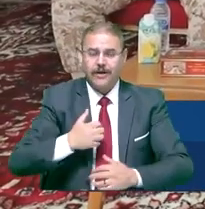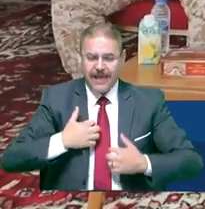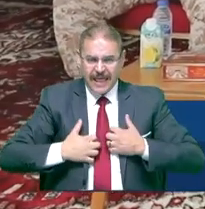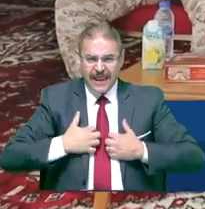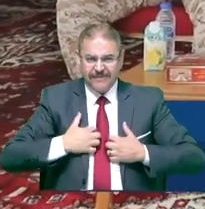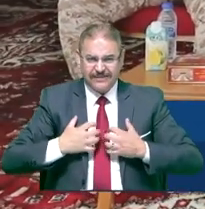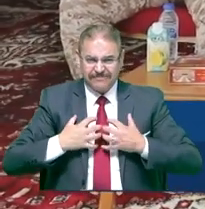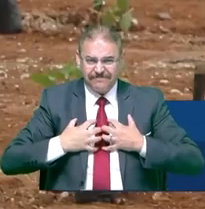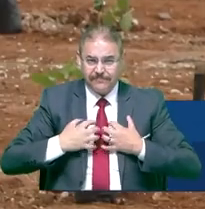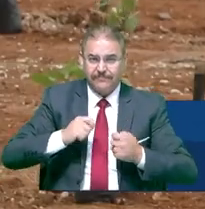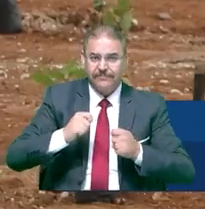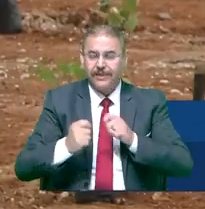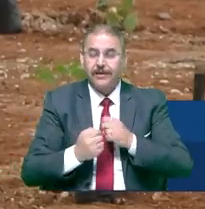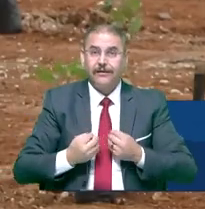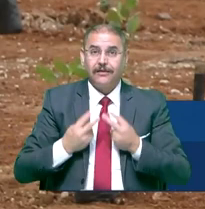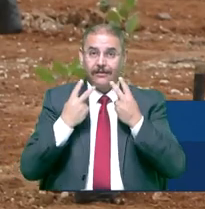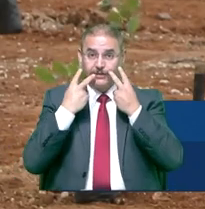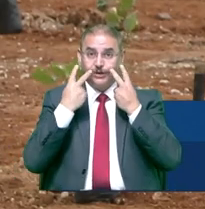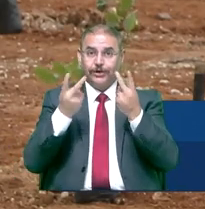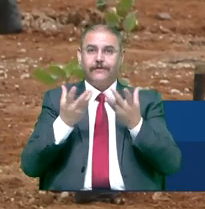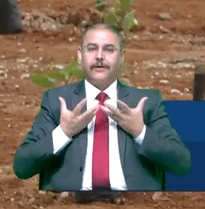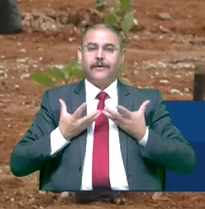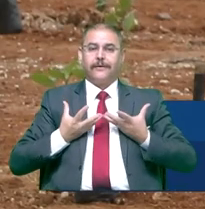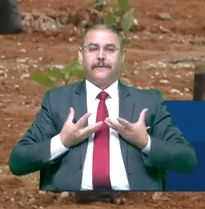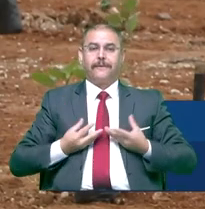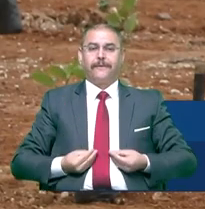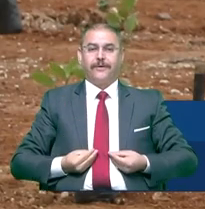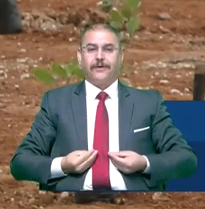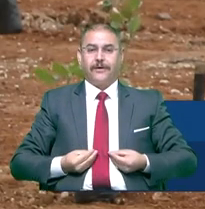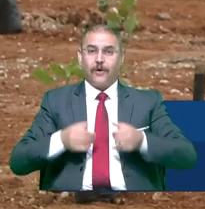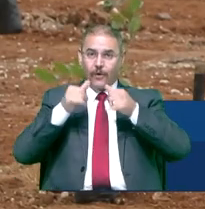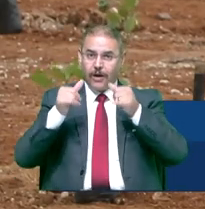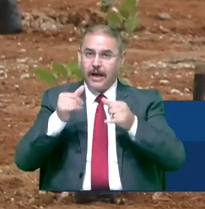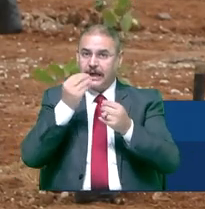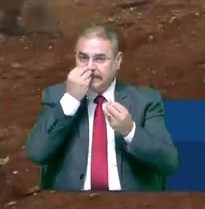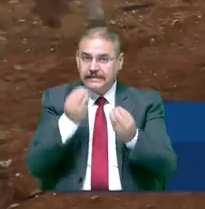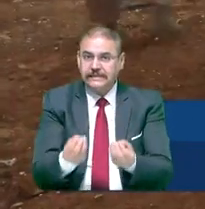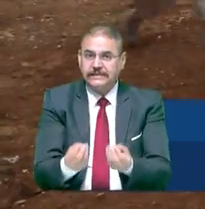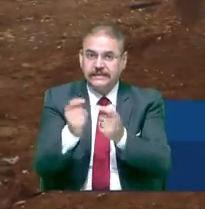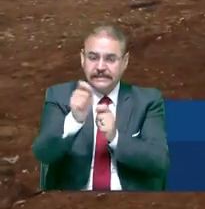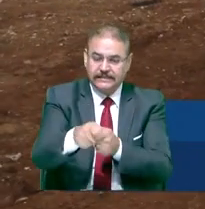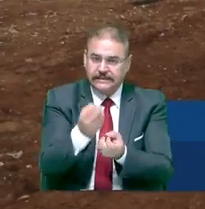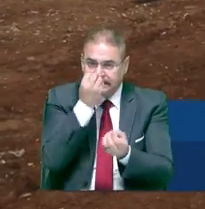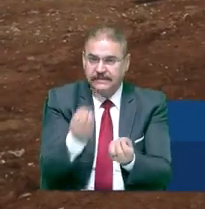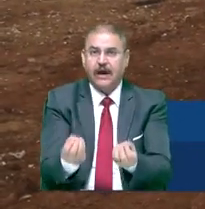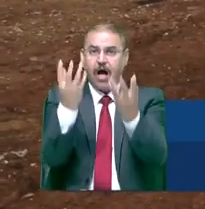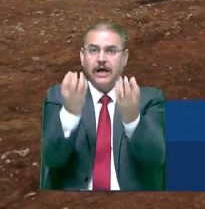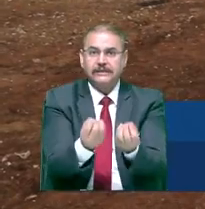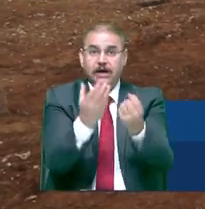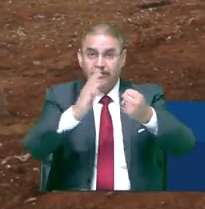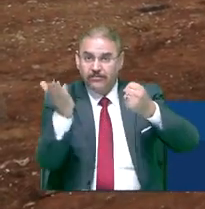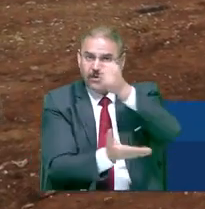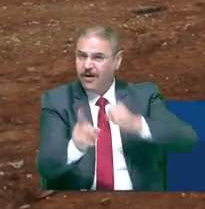البشريه فيجب المحافظه عليها وليكن شعارنا ازرع ولا تقطع وفي نهايه